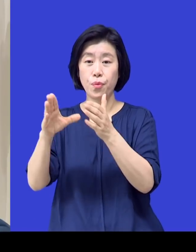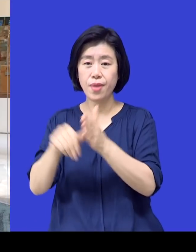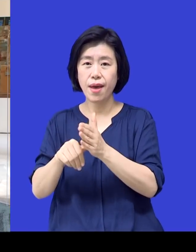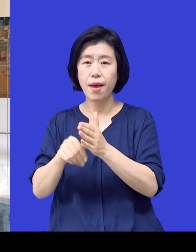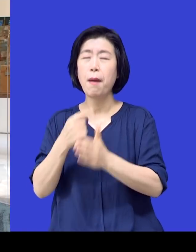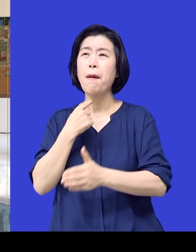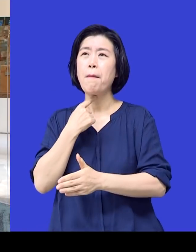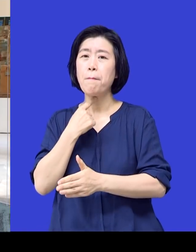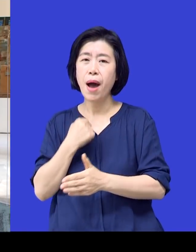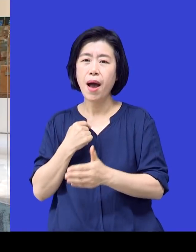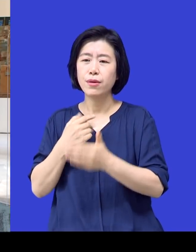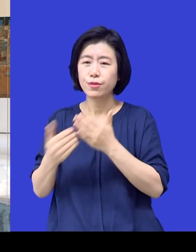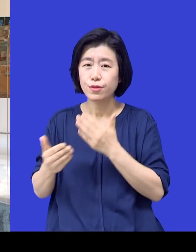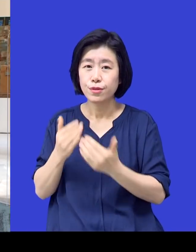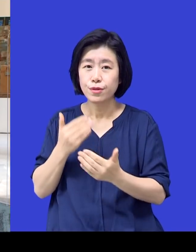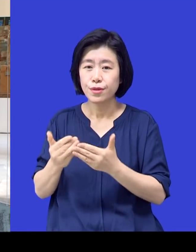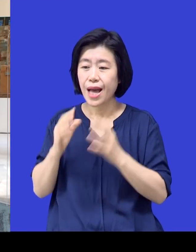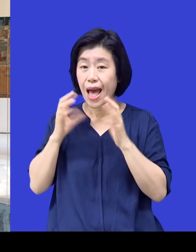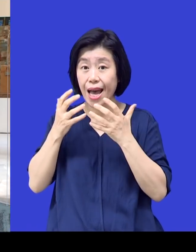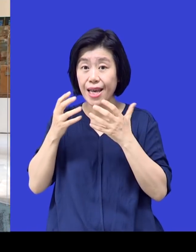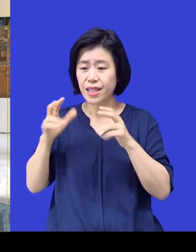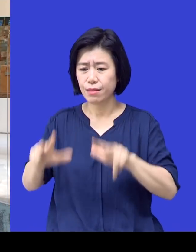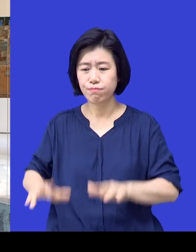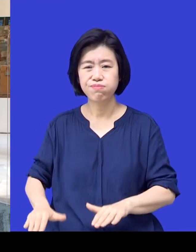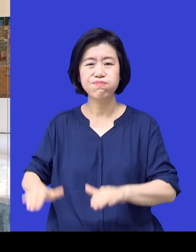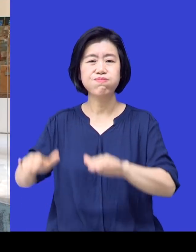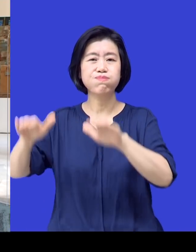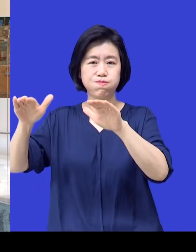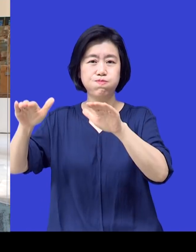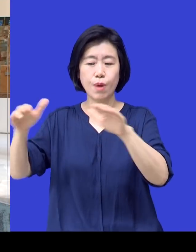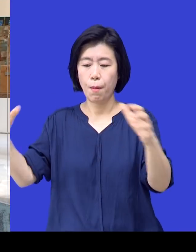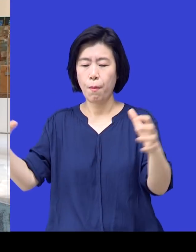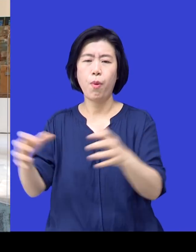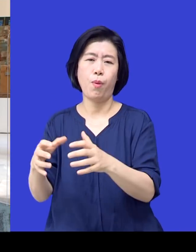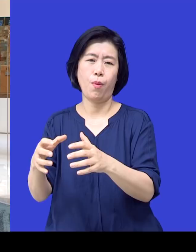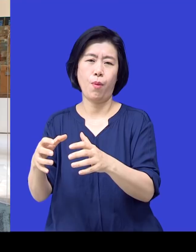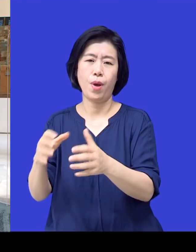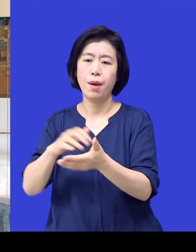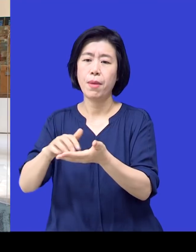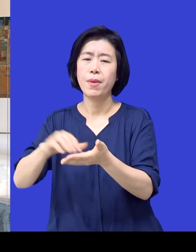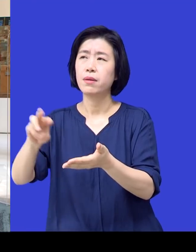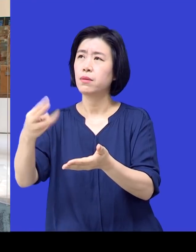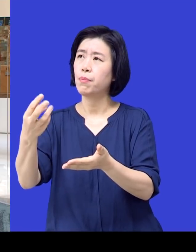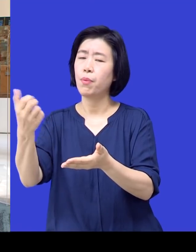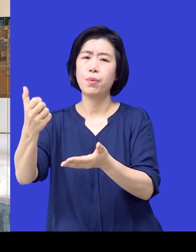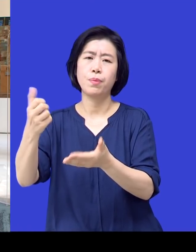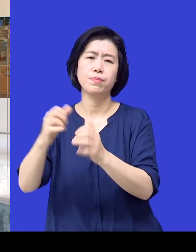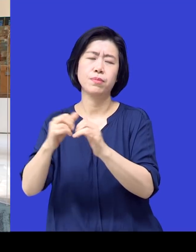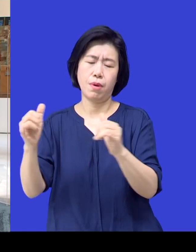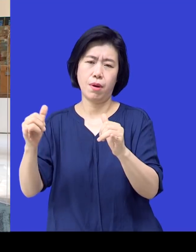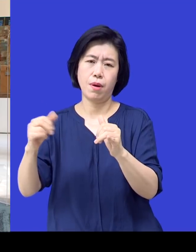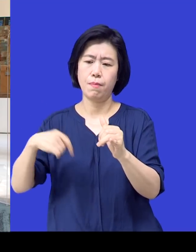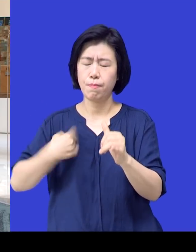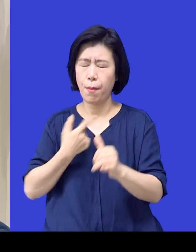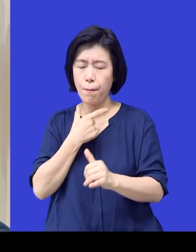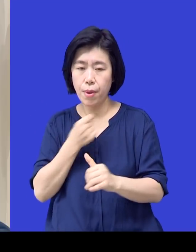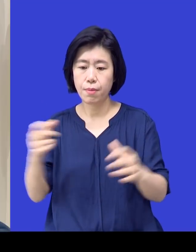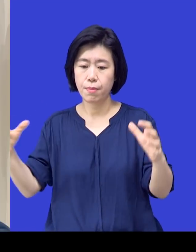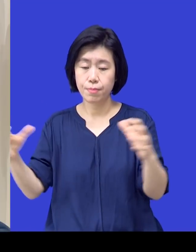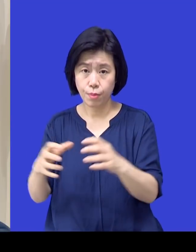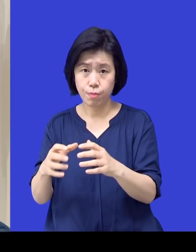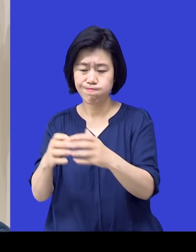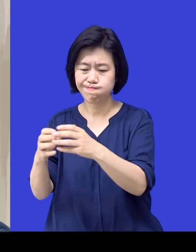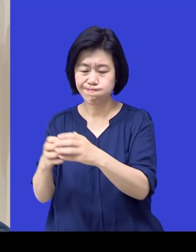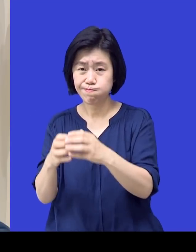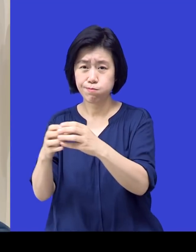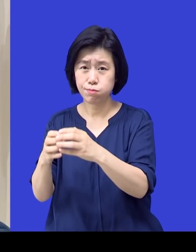뭐 가정주부 이런 분들이 한 350여 명이 예. 몇 년 동안 자발적으로 모이면서